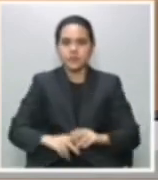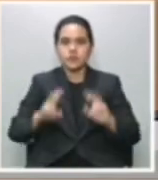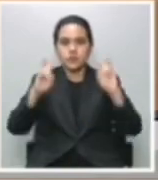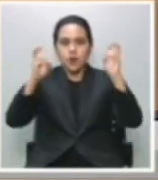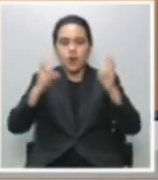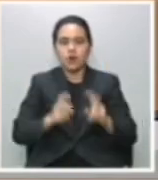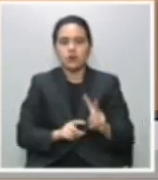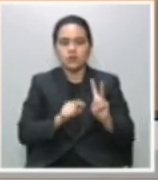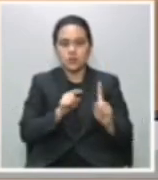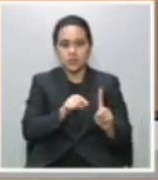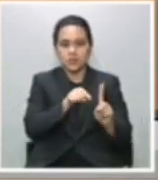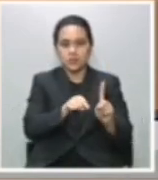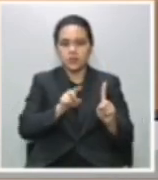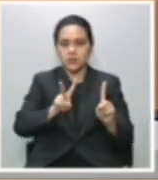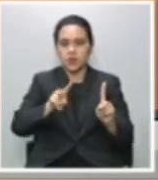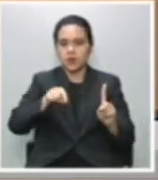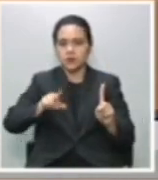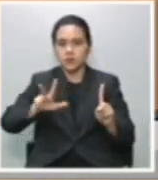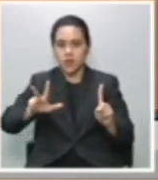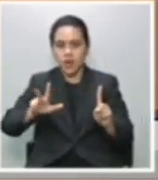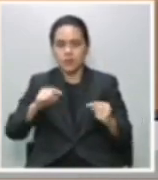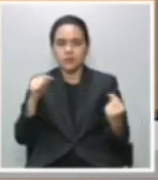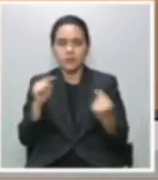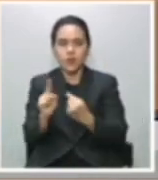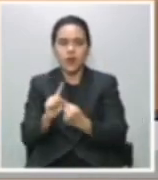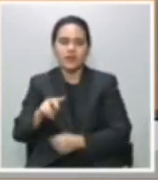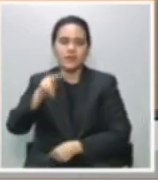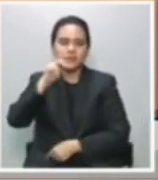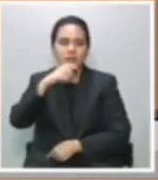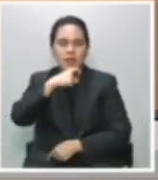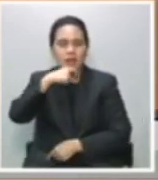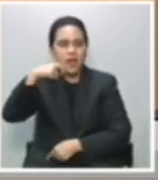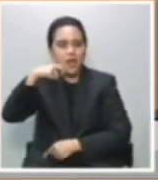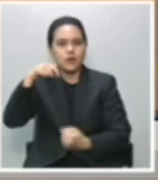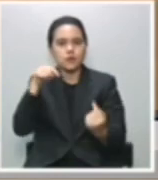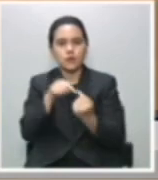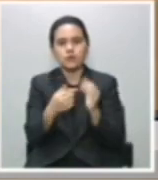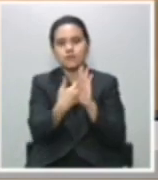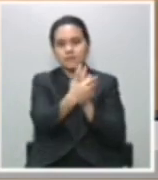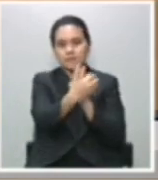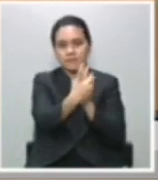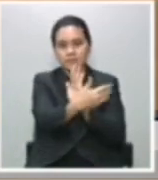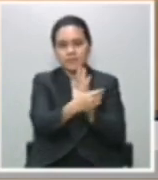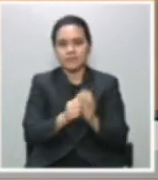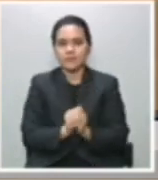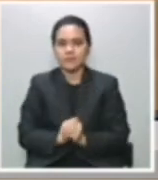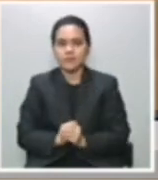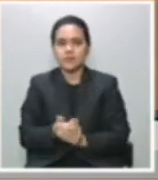1.2.3 นะครับเรื่องสถานการณ์ภัยแล้งในภาคตะวันออกเฉียงเหนือ